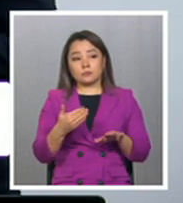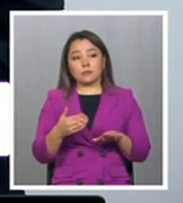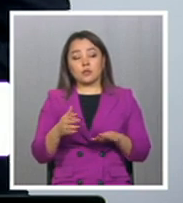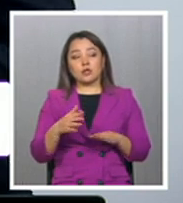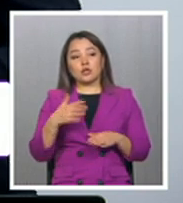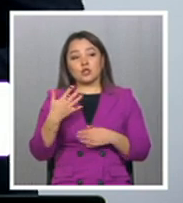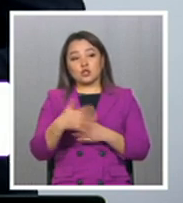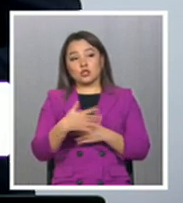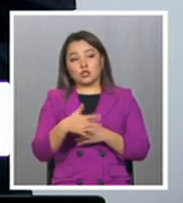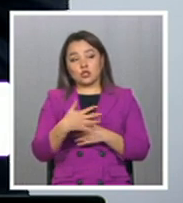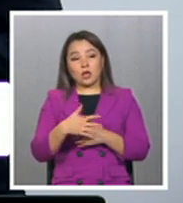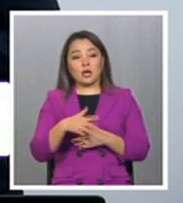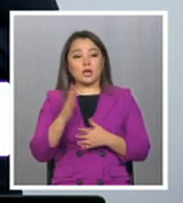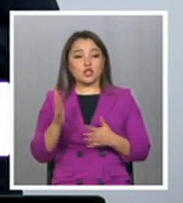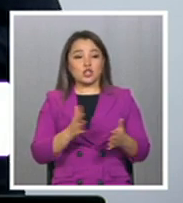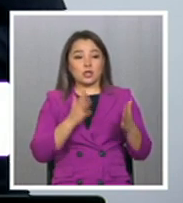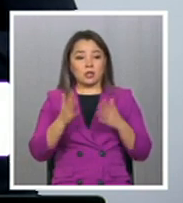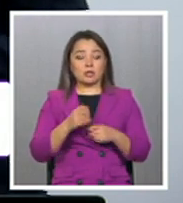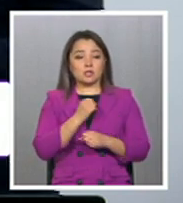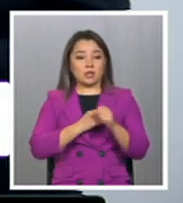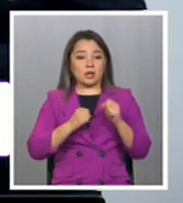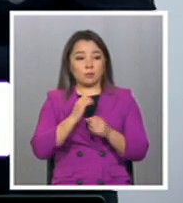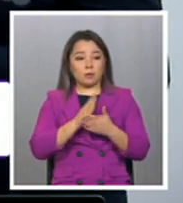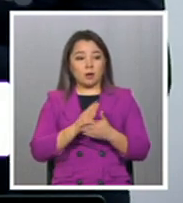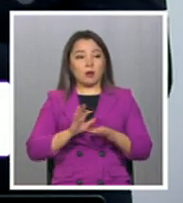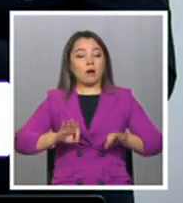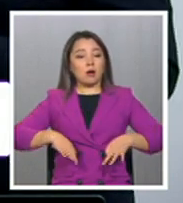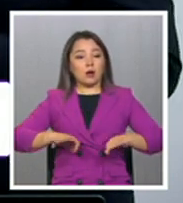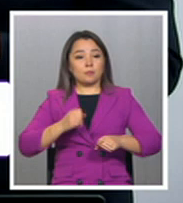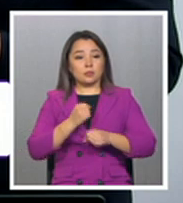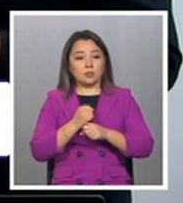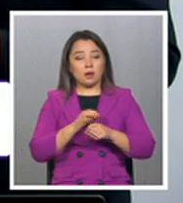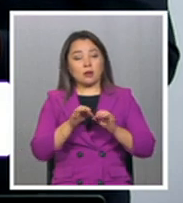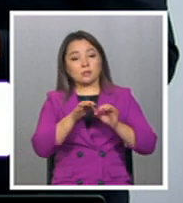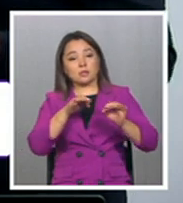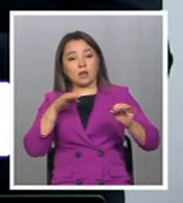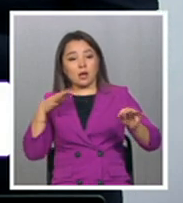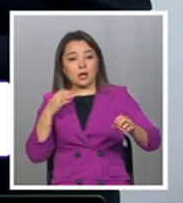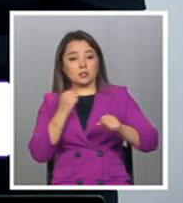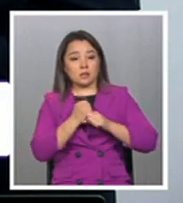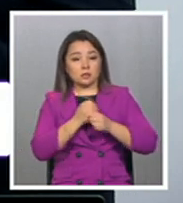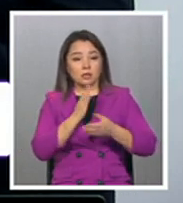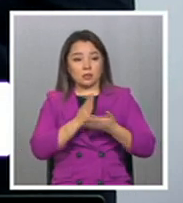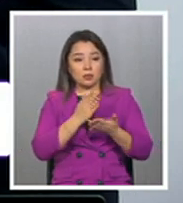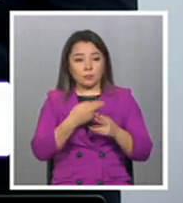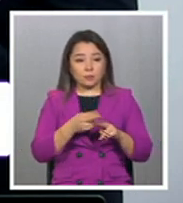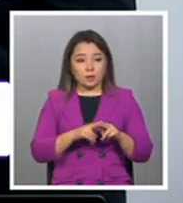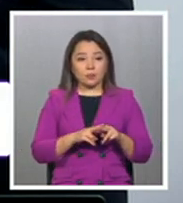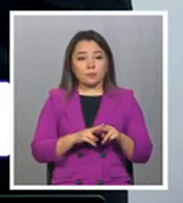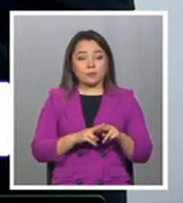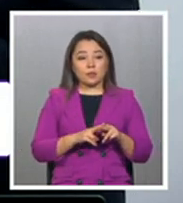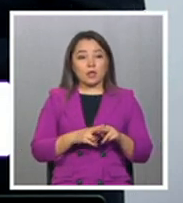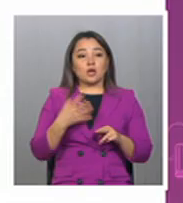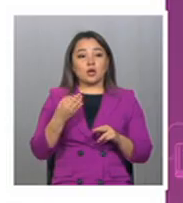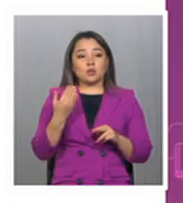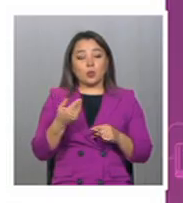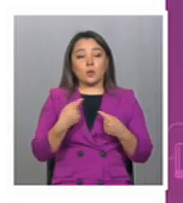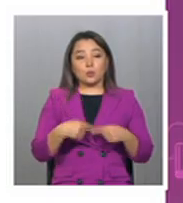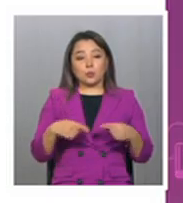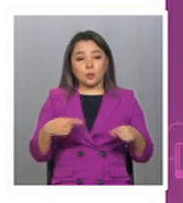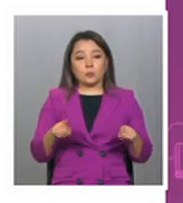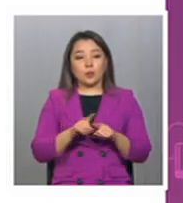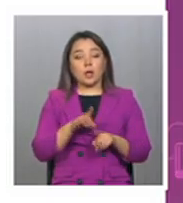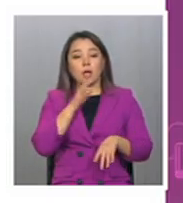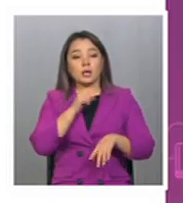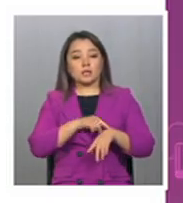желдермен жасауда, арба жасауда, садақтың оғын жасауда, және де түрлі, мысалы,